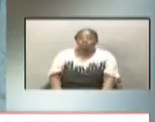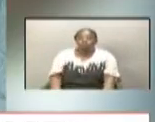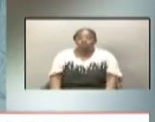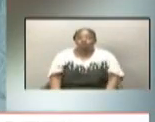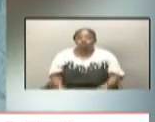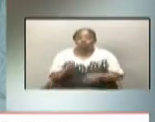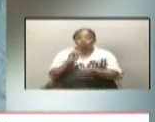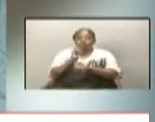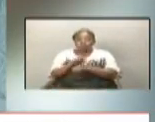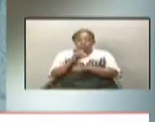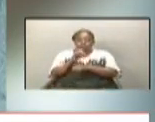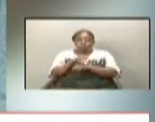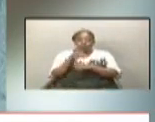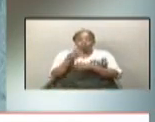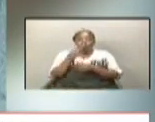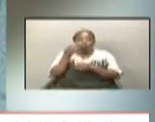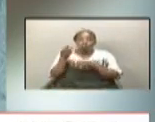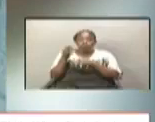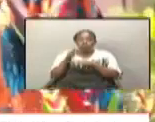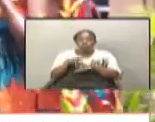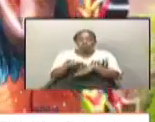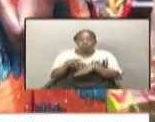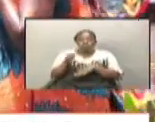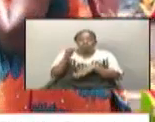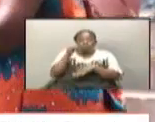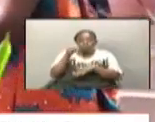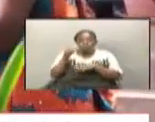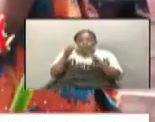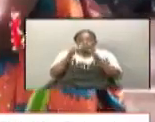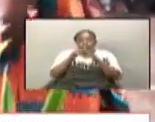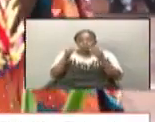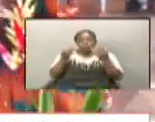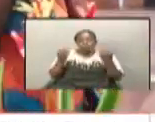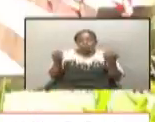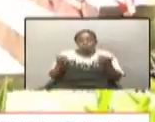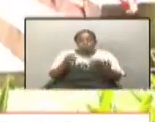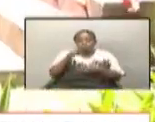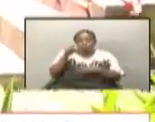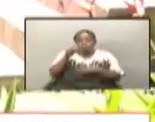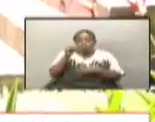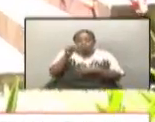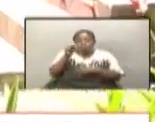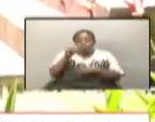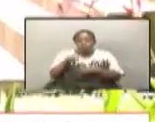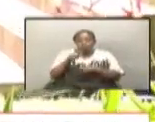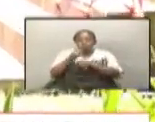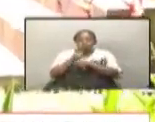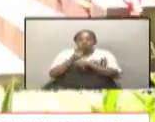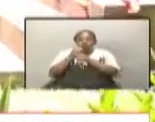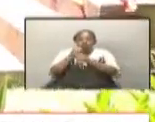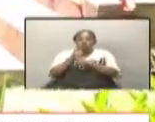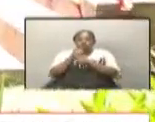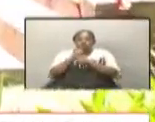Nagenda eyafudde olunaku olw'eggulo. Amaka gano gasenga mu sekindi zooni e Muyenga.